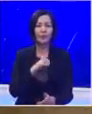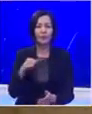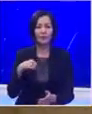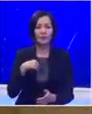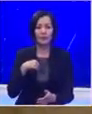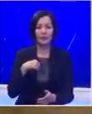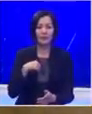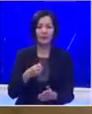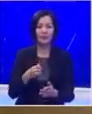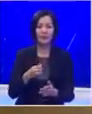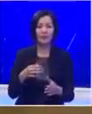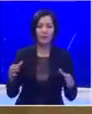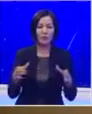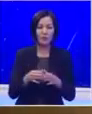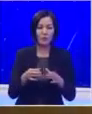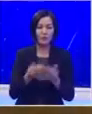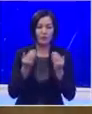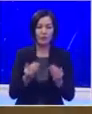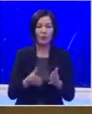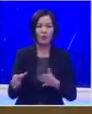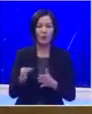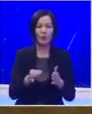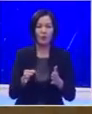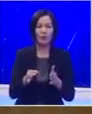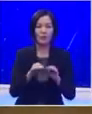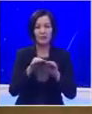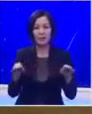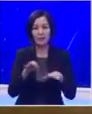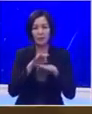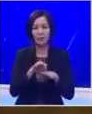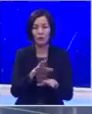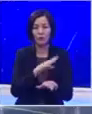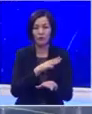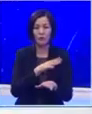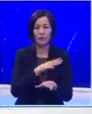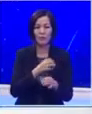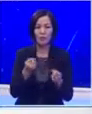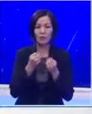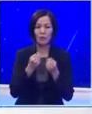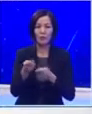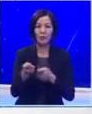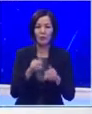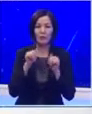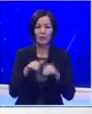биыл осындай облыстың спорт басқармасының